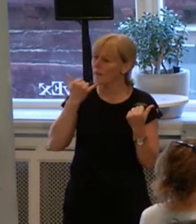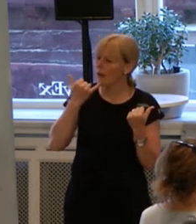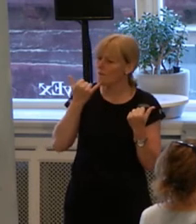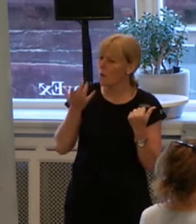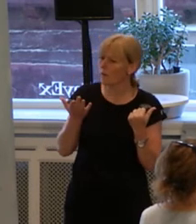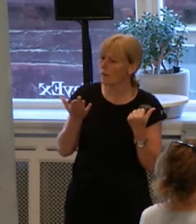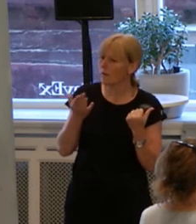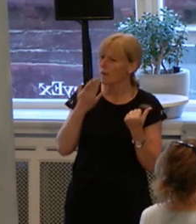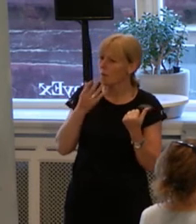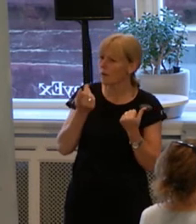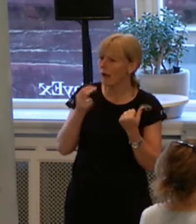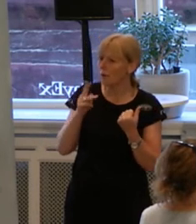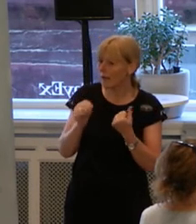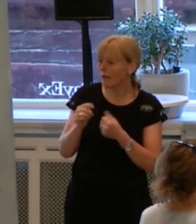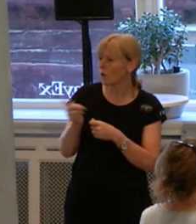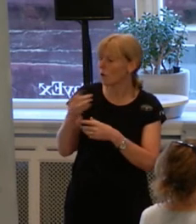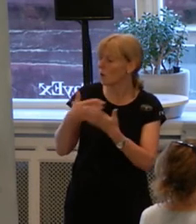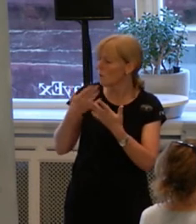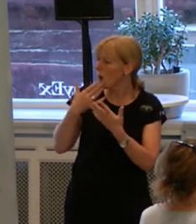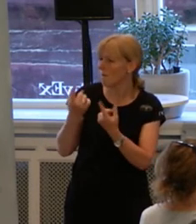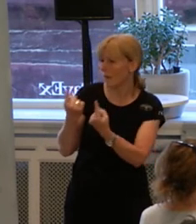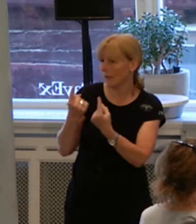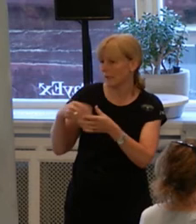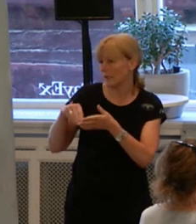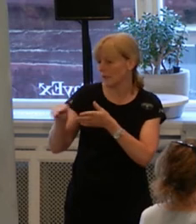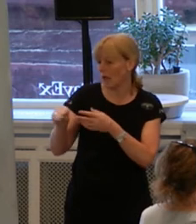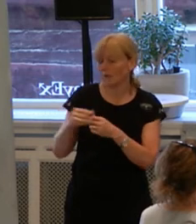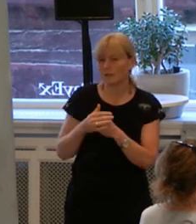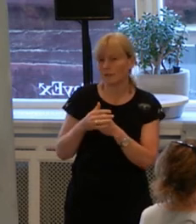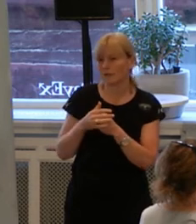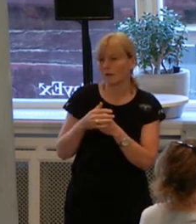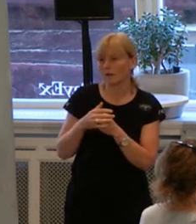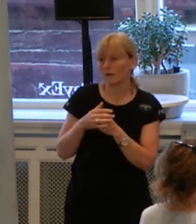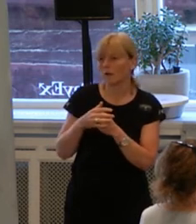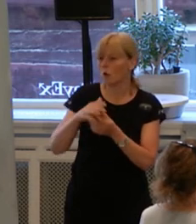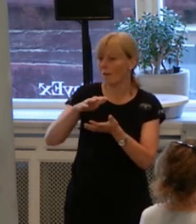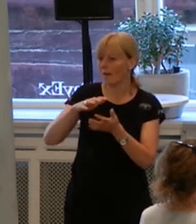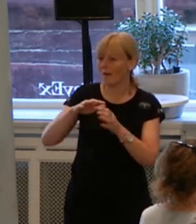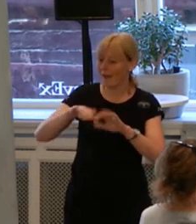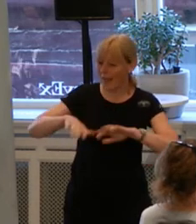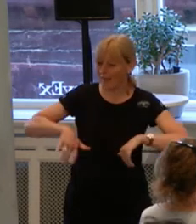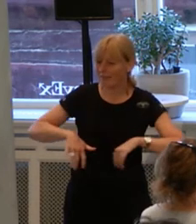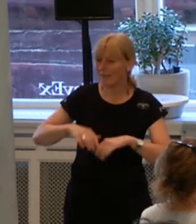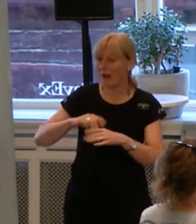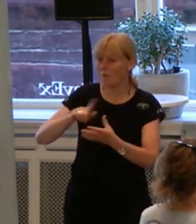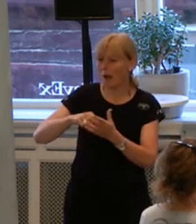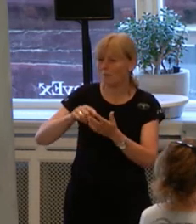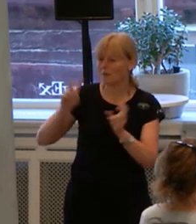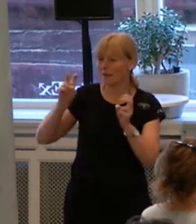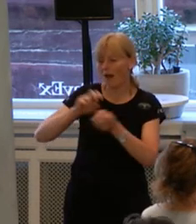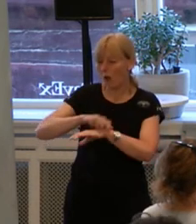och Caroline och hennes kollegor gör ett fantastiskt insats och i det här avseendet rensar upp i Malmös gråa värld.